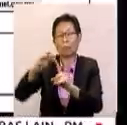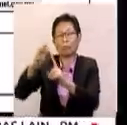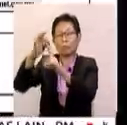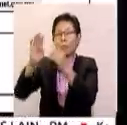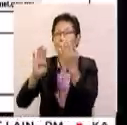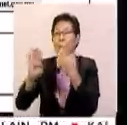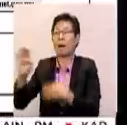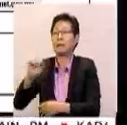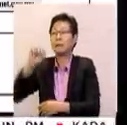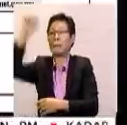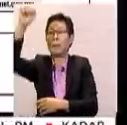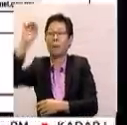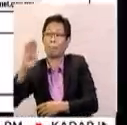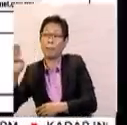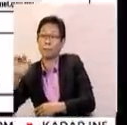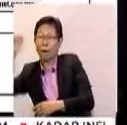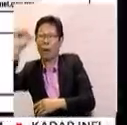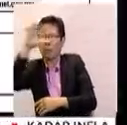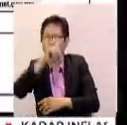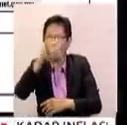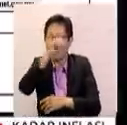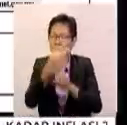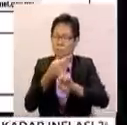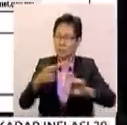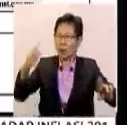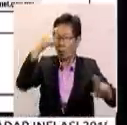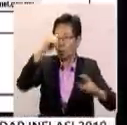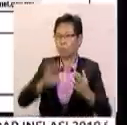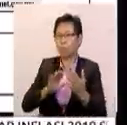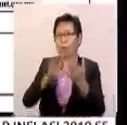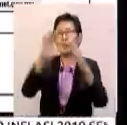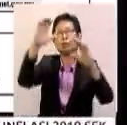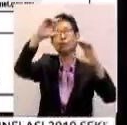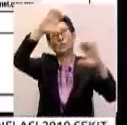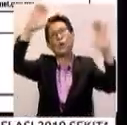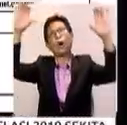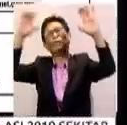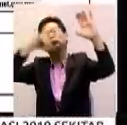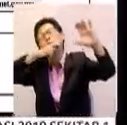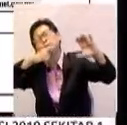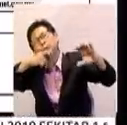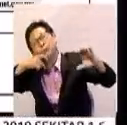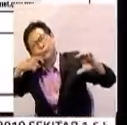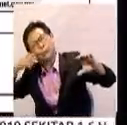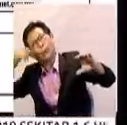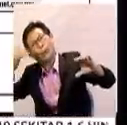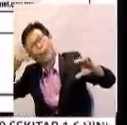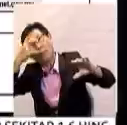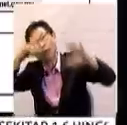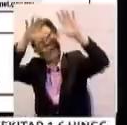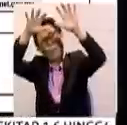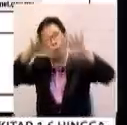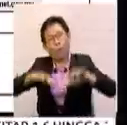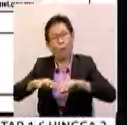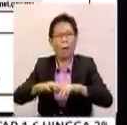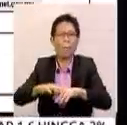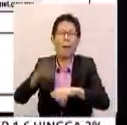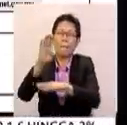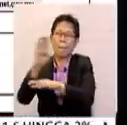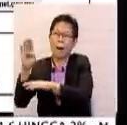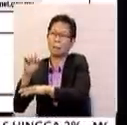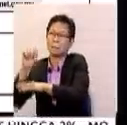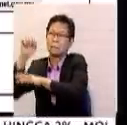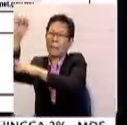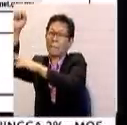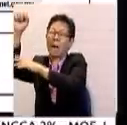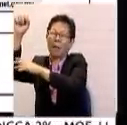barat Sabah boleh menjangkakan dan membuat persediaan bagi menghadapi keadaan cuaca yang lebih kering memandangkan curahan hujan untuk bahagian barat Sabah